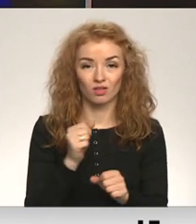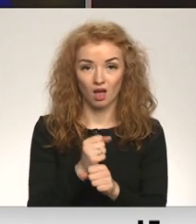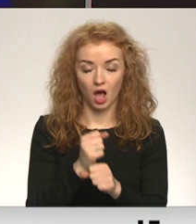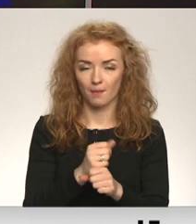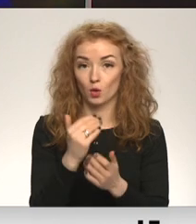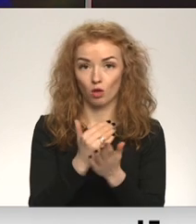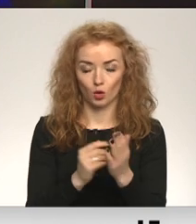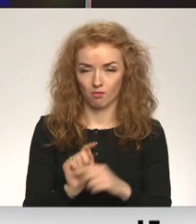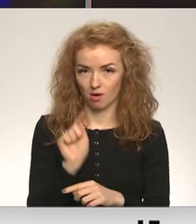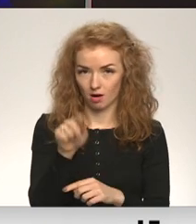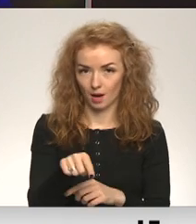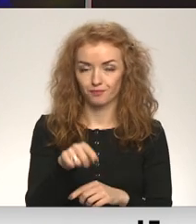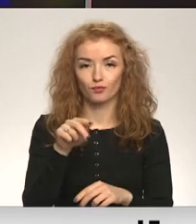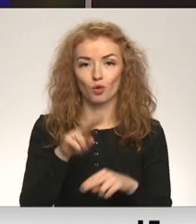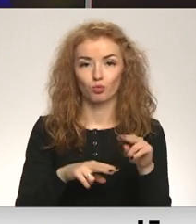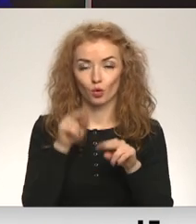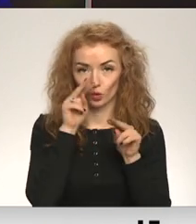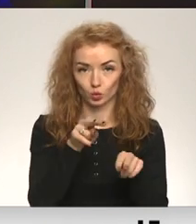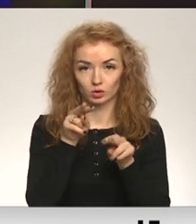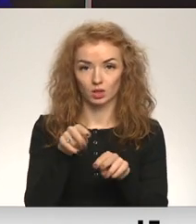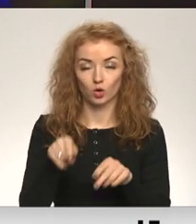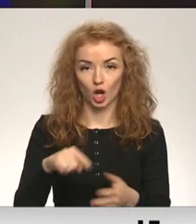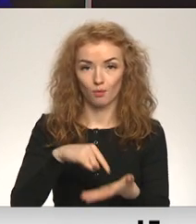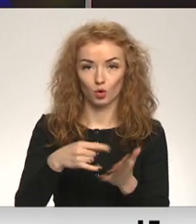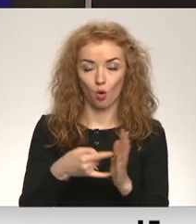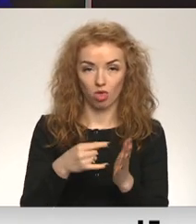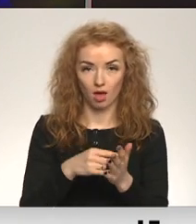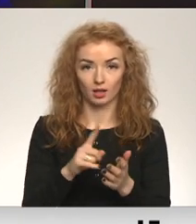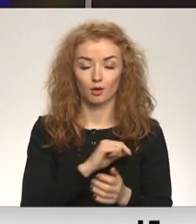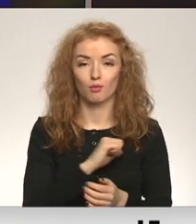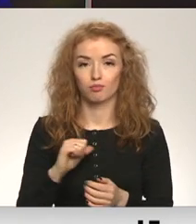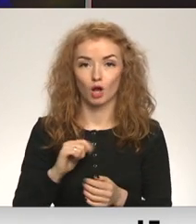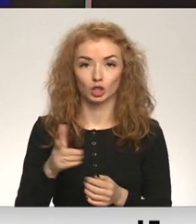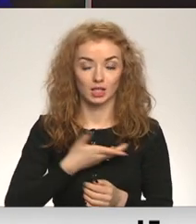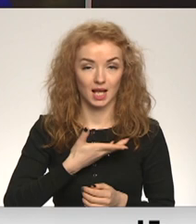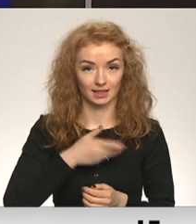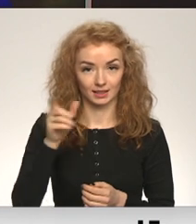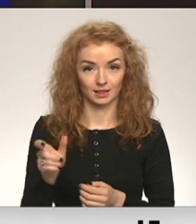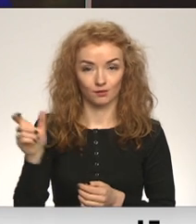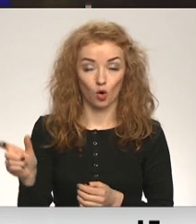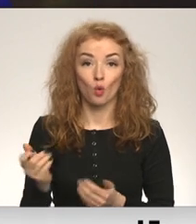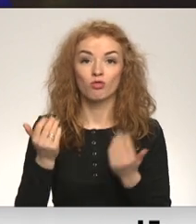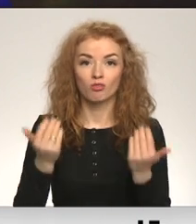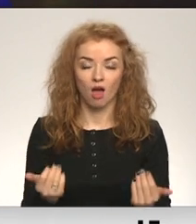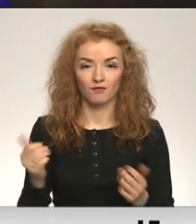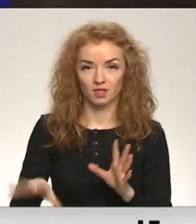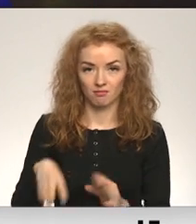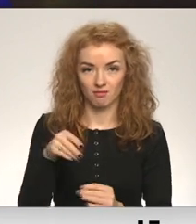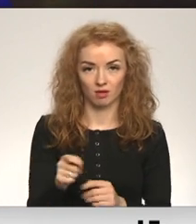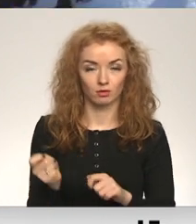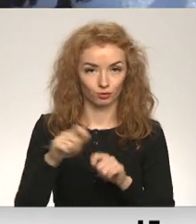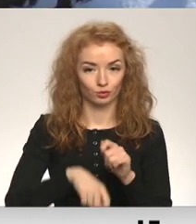svarīgi nosacījumi. Būvuzraugs problemātiskajā projektā ir paši mazdārziņu kooperatīvi iedzīvotāji, kuriem nu nāksies maksāt sodu.